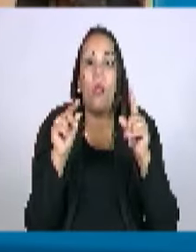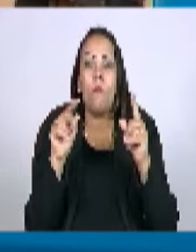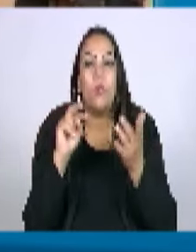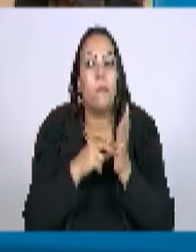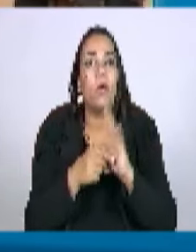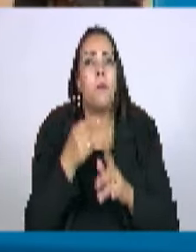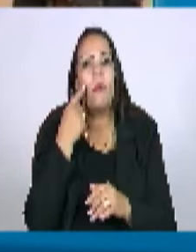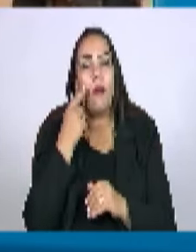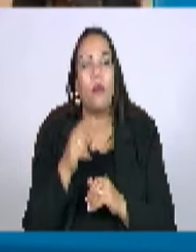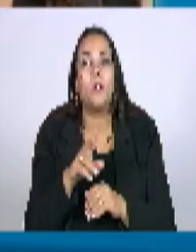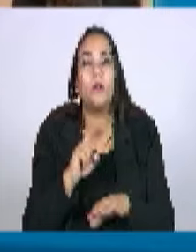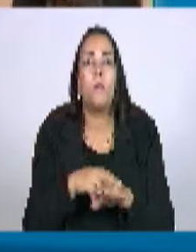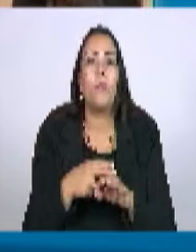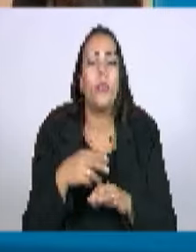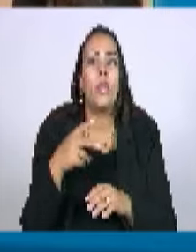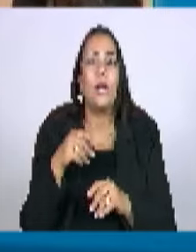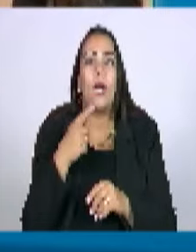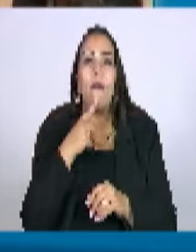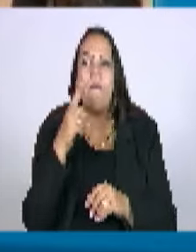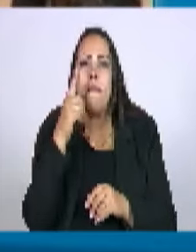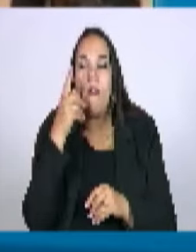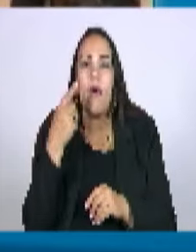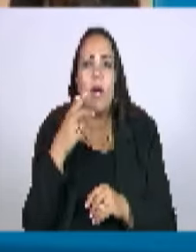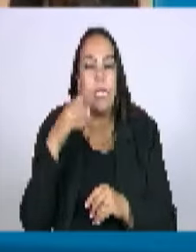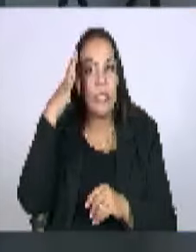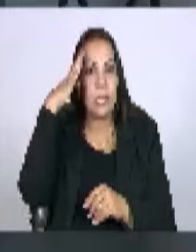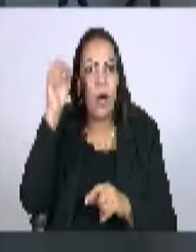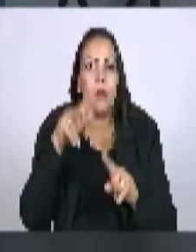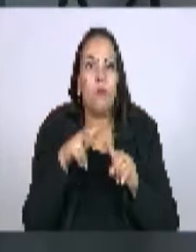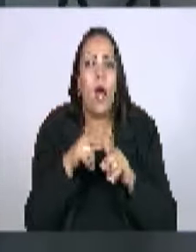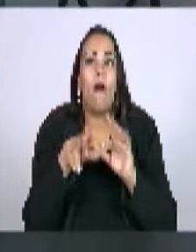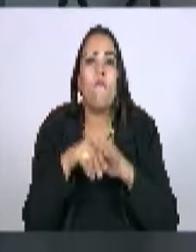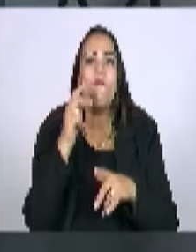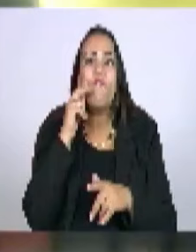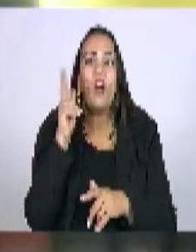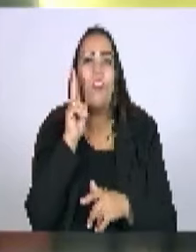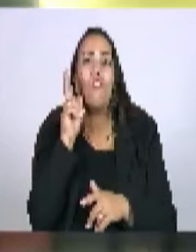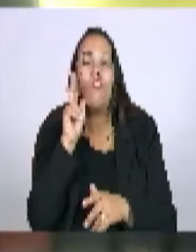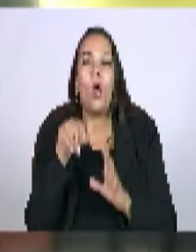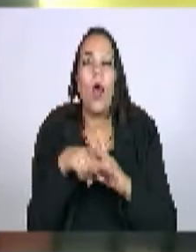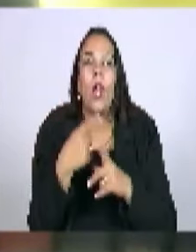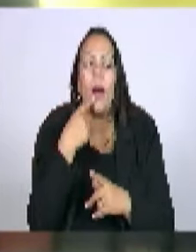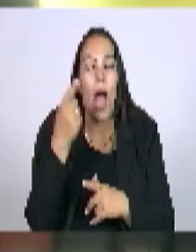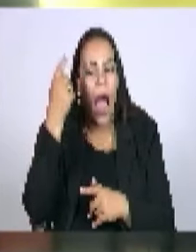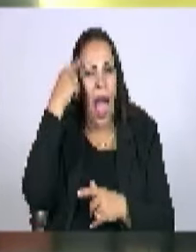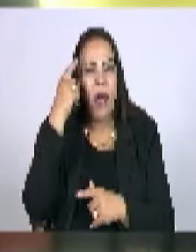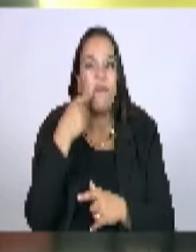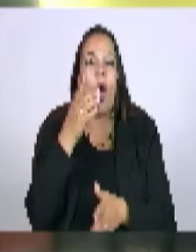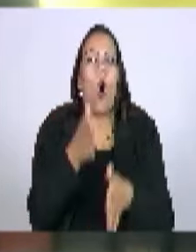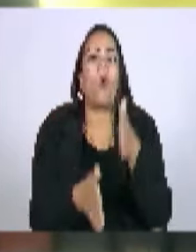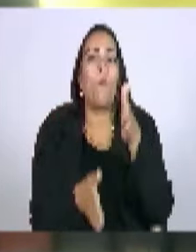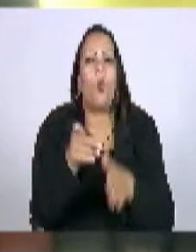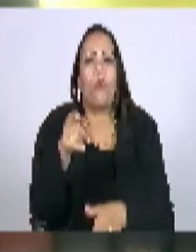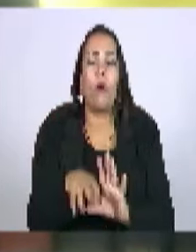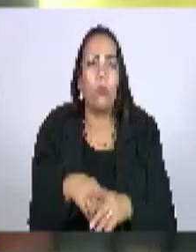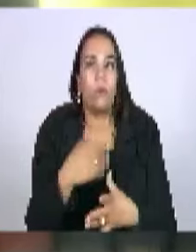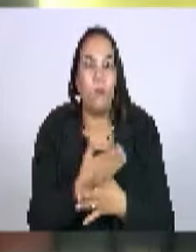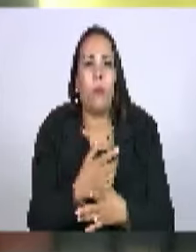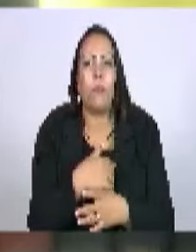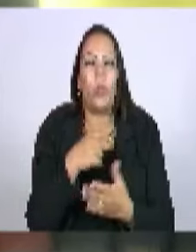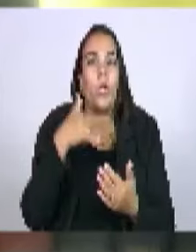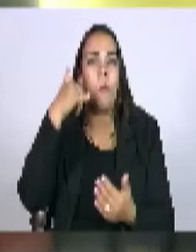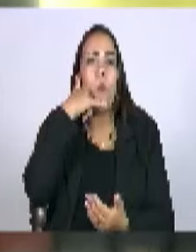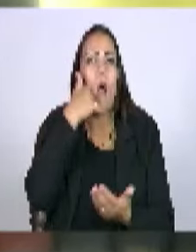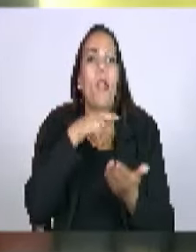بتستخدم تقنيه الذكاء الاصطناعي في النشرات بس احنا بنبقى عارفين ان ده روبط ساعات نقلب كده على